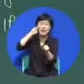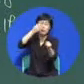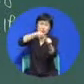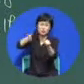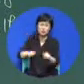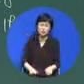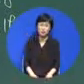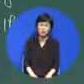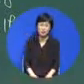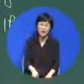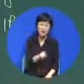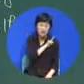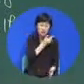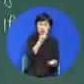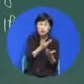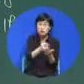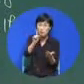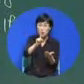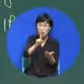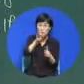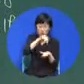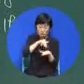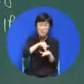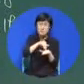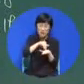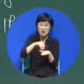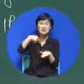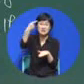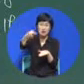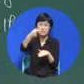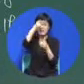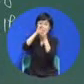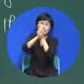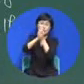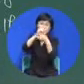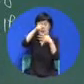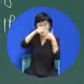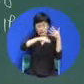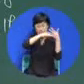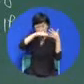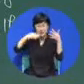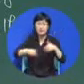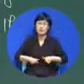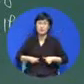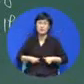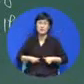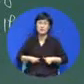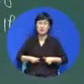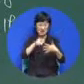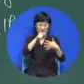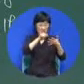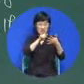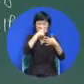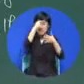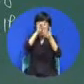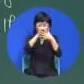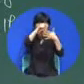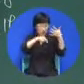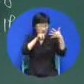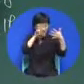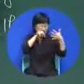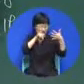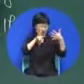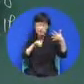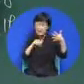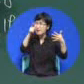중요한 게 훈련 받아서 앞으로 기도를 바르게 해야 돼요. What's most important in your training right now is how to pray correctly. 틀린 기도를 계속 하니까 응답이 안 돼.